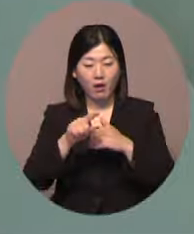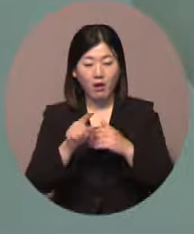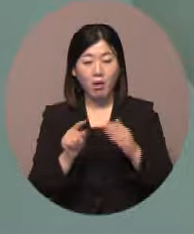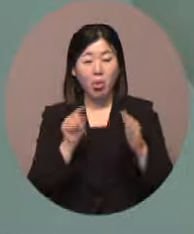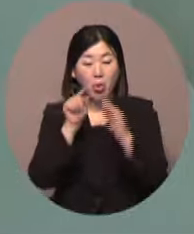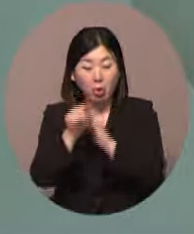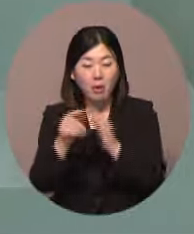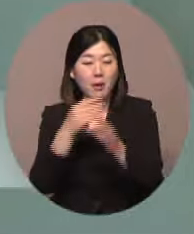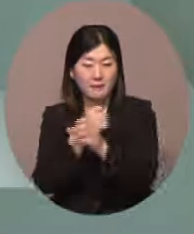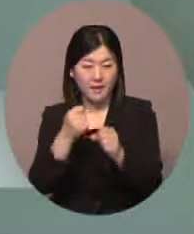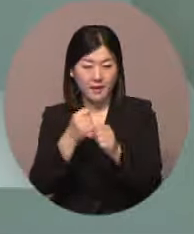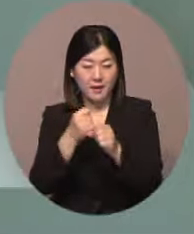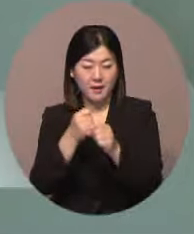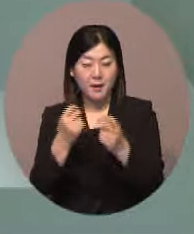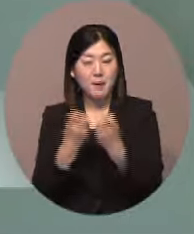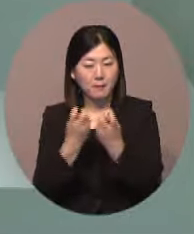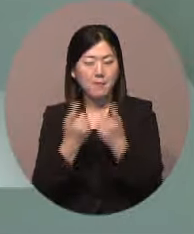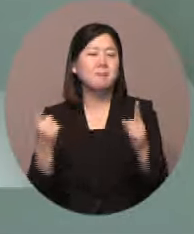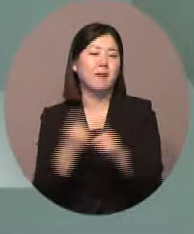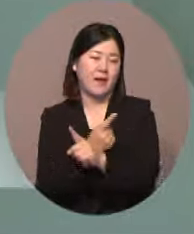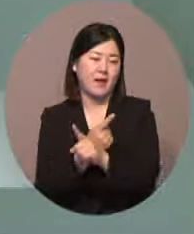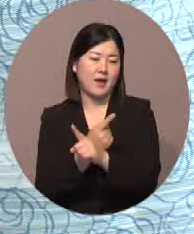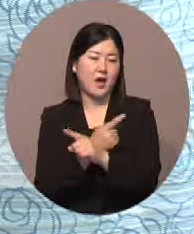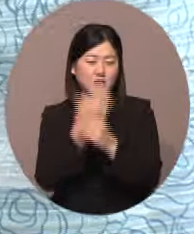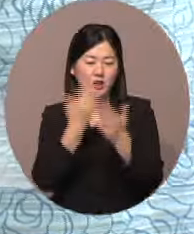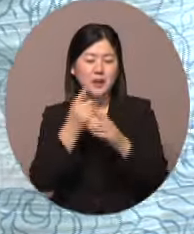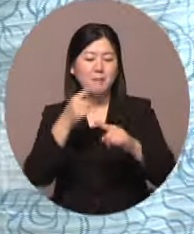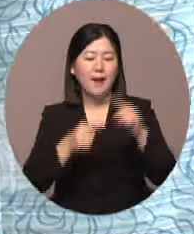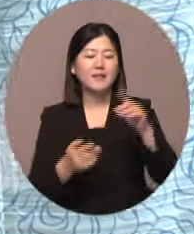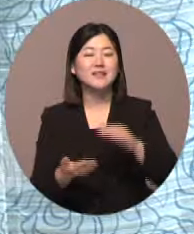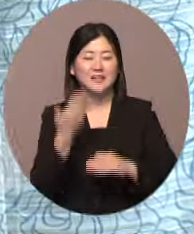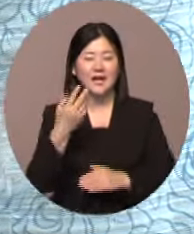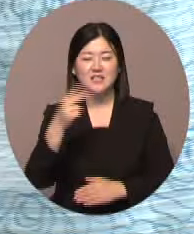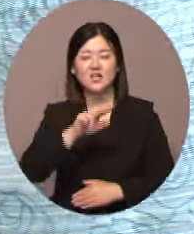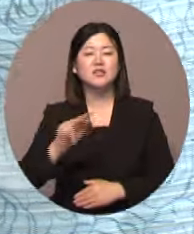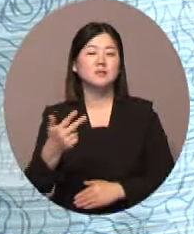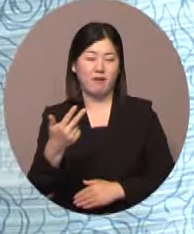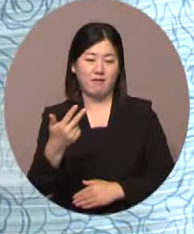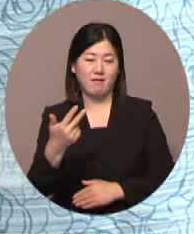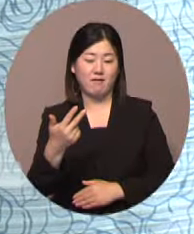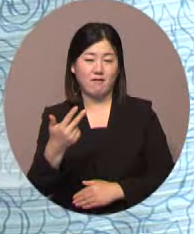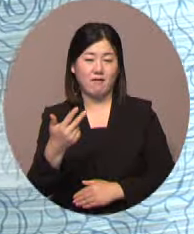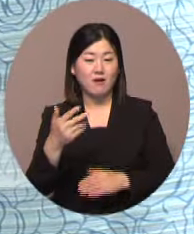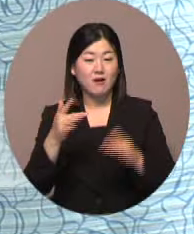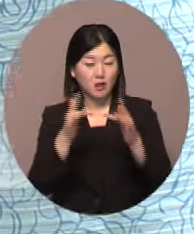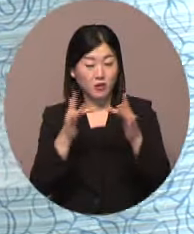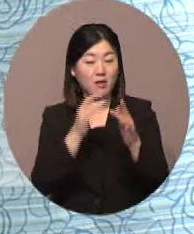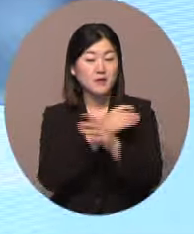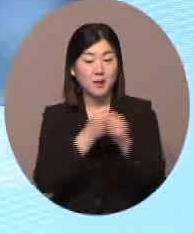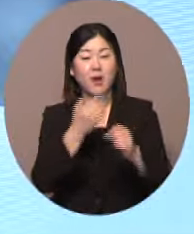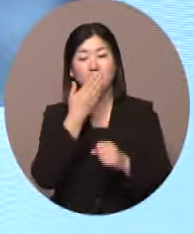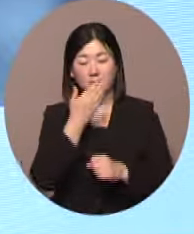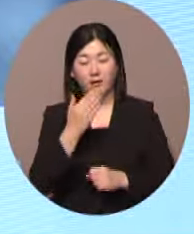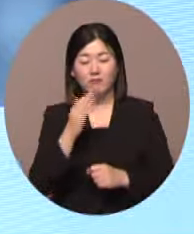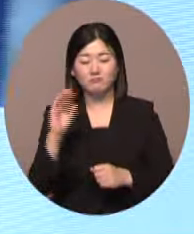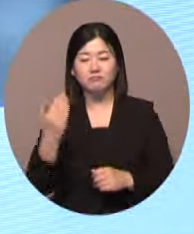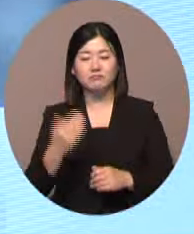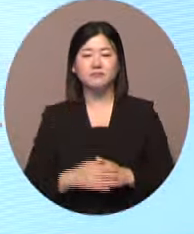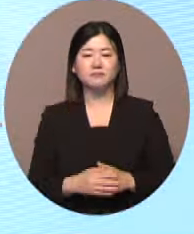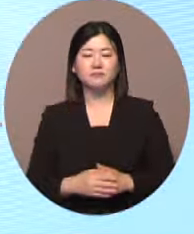예매만 가능했던 노선의 예매 방식을 개선해 전체의 절반가량인 2,700여 개 노선은 온라인에서 예매할 수 있게